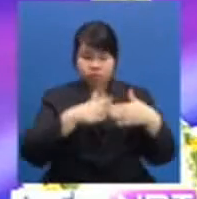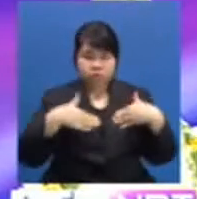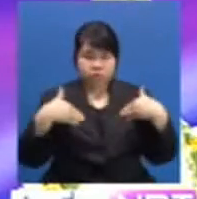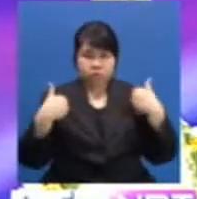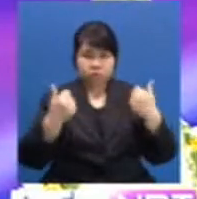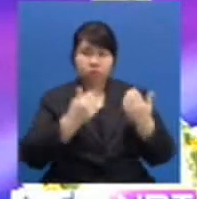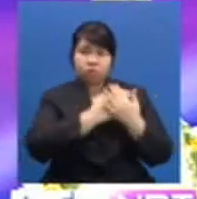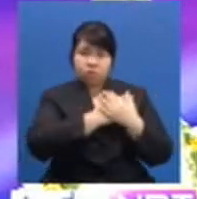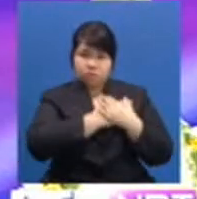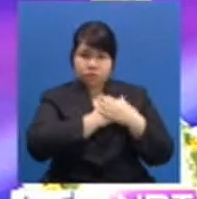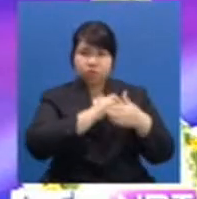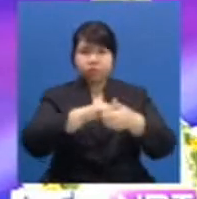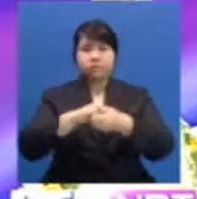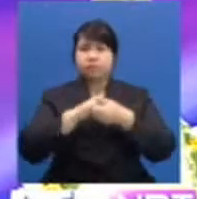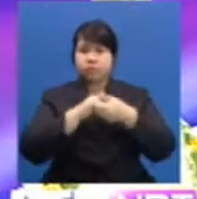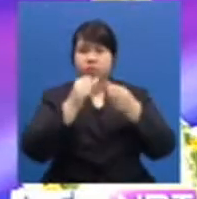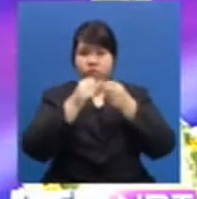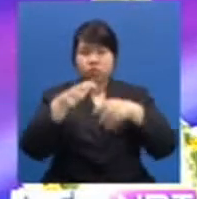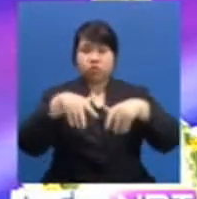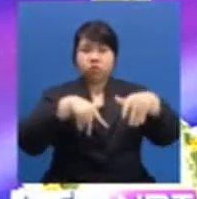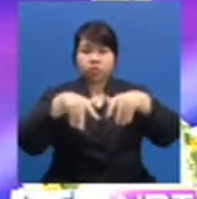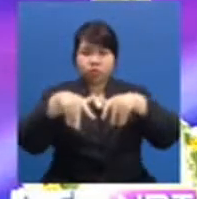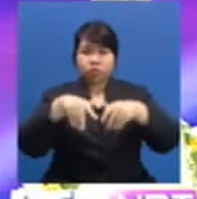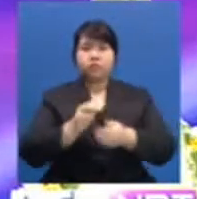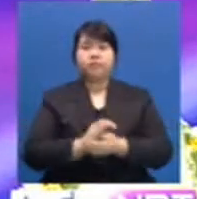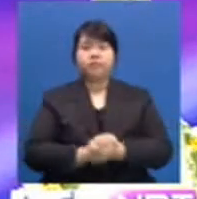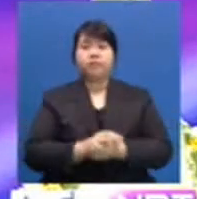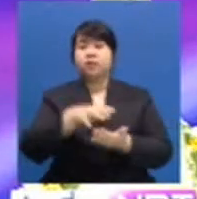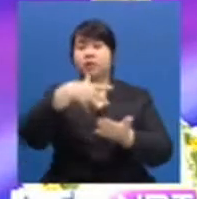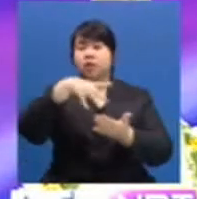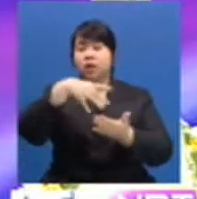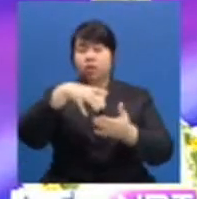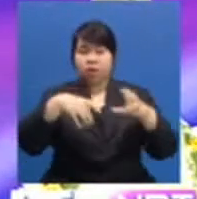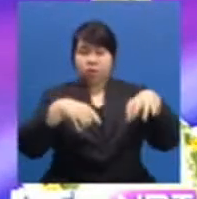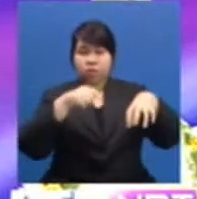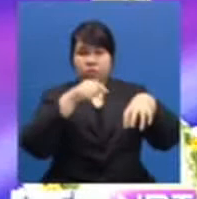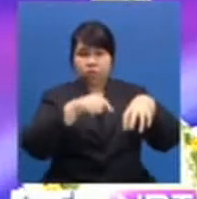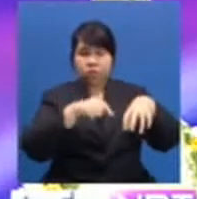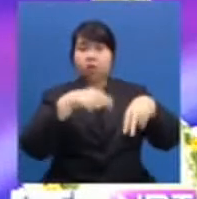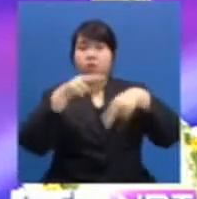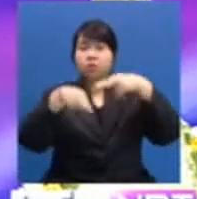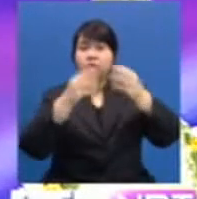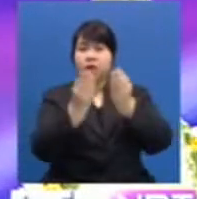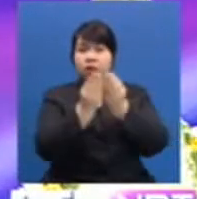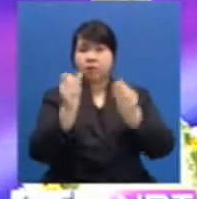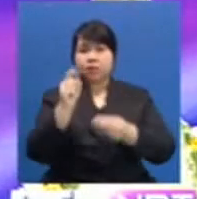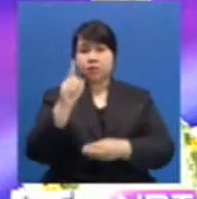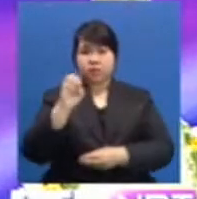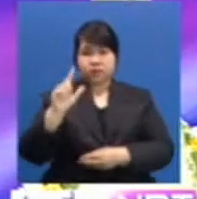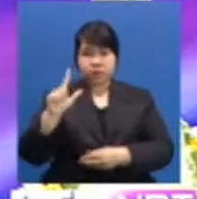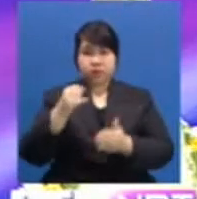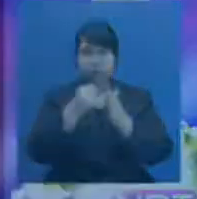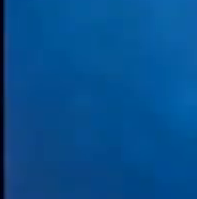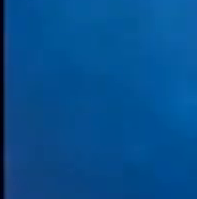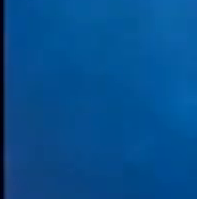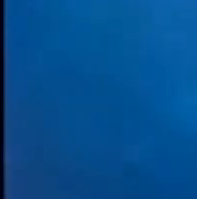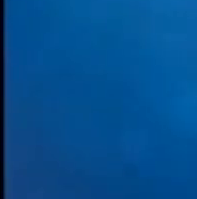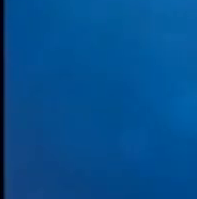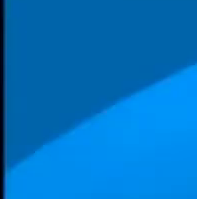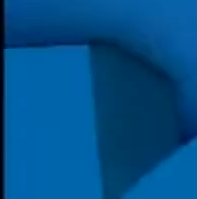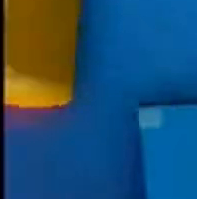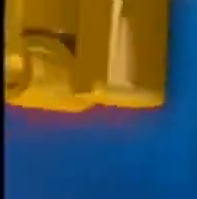ดองให้เกิดขึ้นในชุมชนติดตามรายงานหมู่บ้านรักษาศีล5จังหวัดพระนครศรีอยุธยาค่ะ